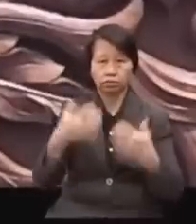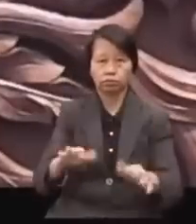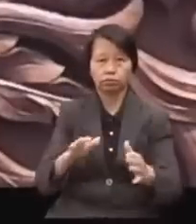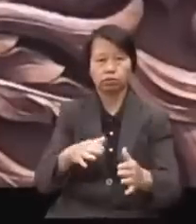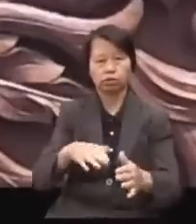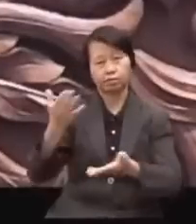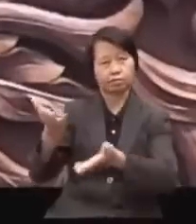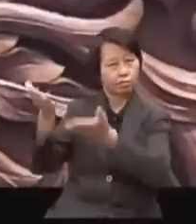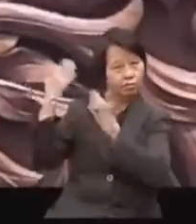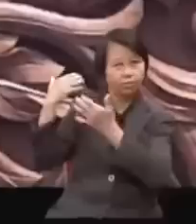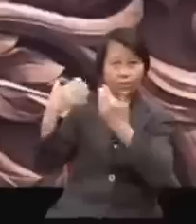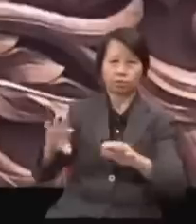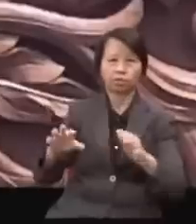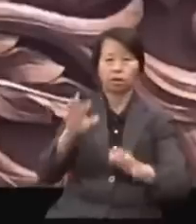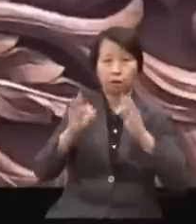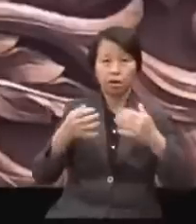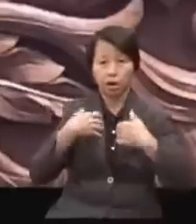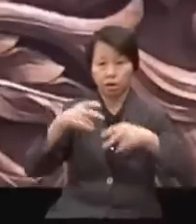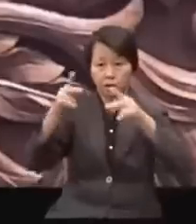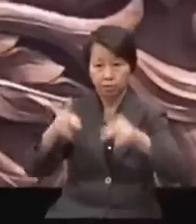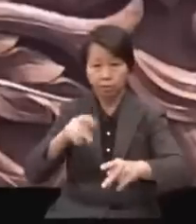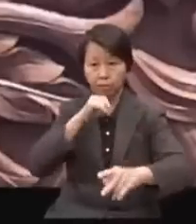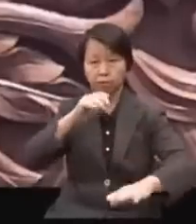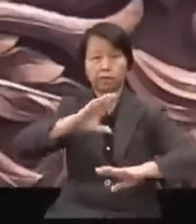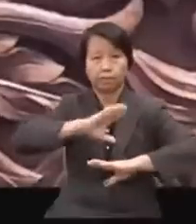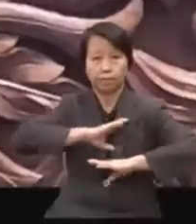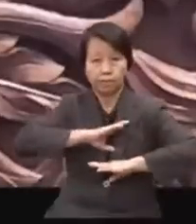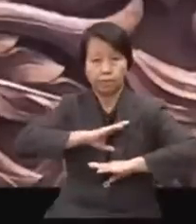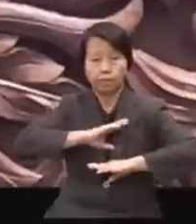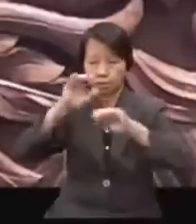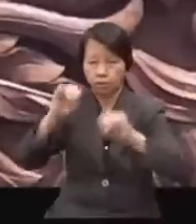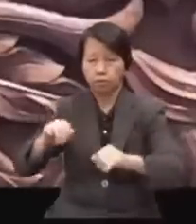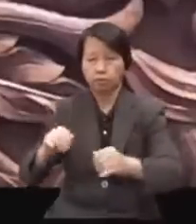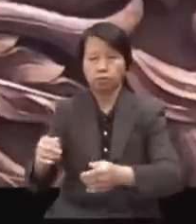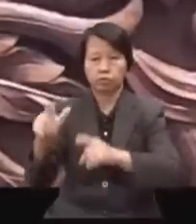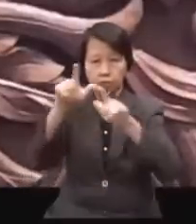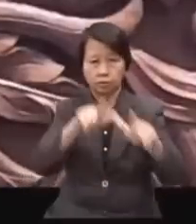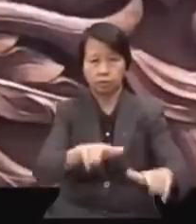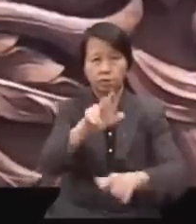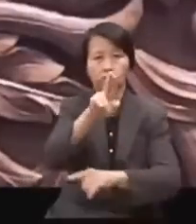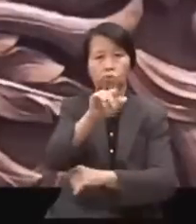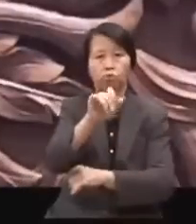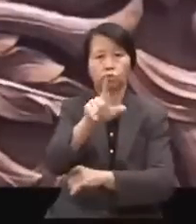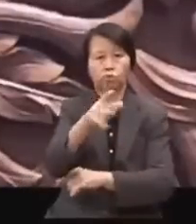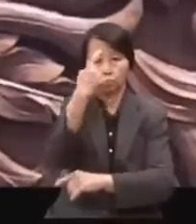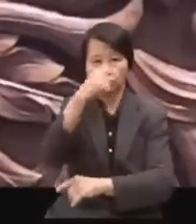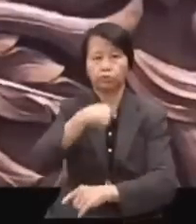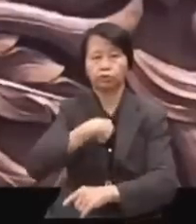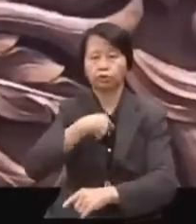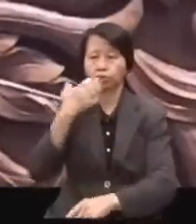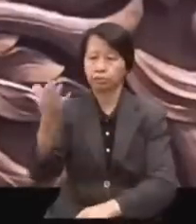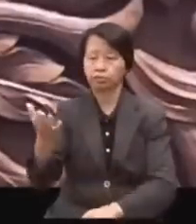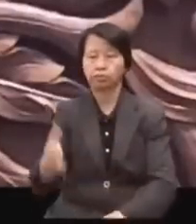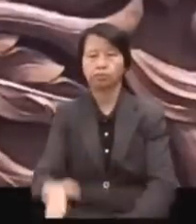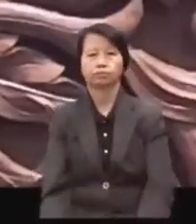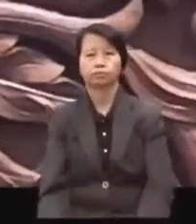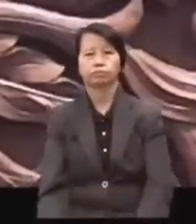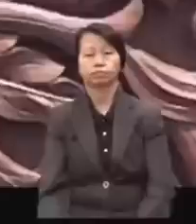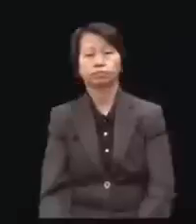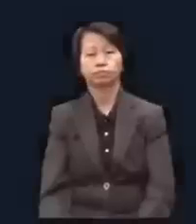telah berlalu saya kiranya ada PPH tidak puasa di bulan usul kepada saya terima kasih